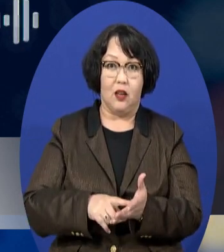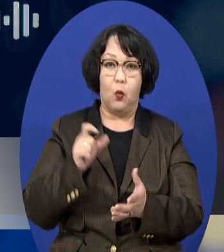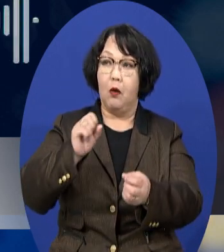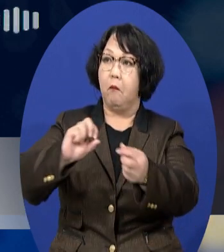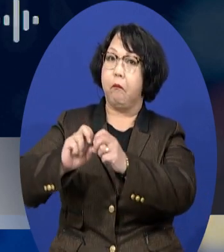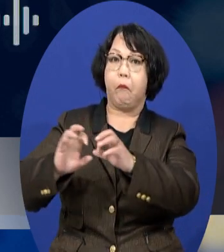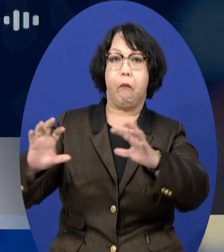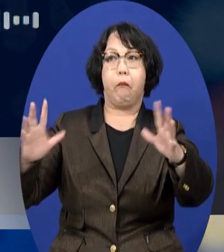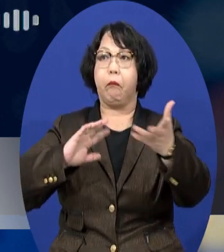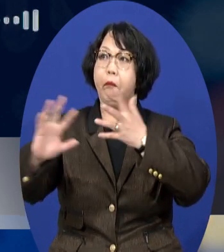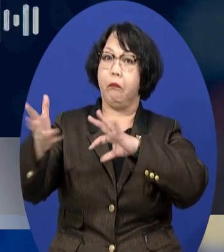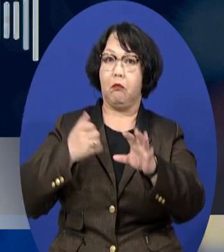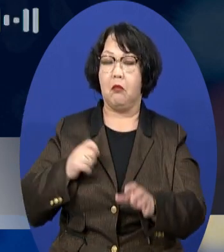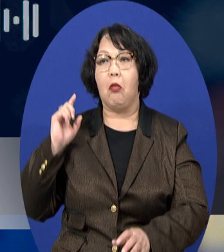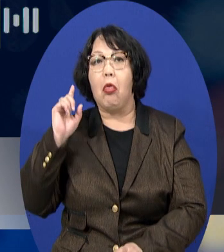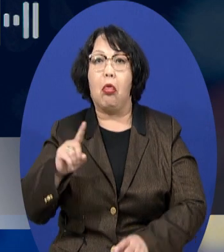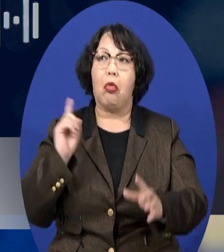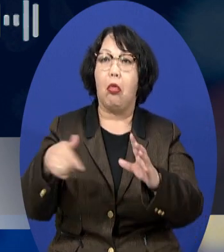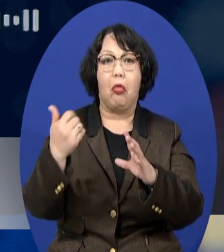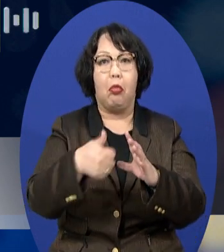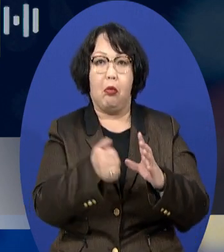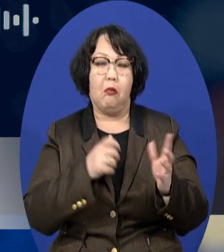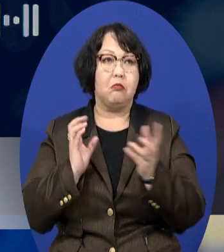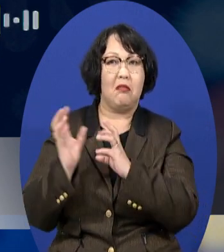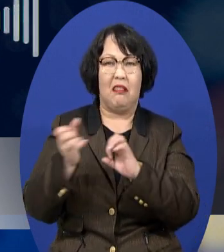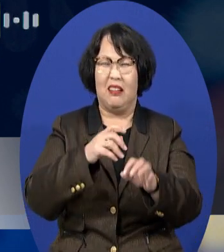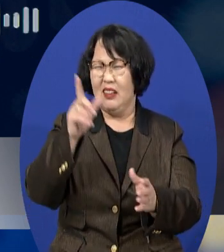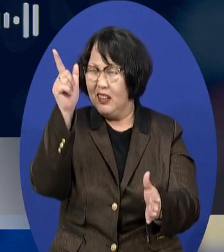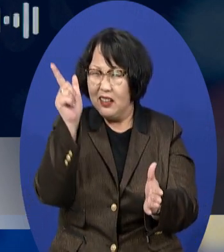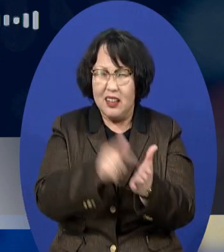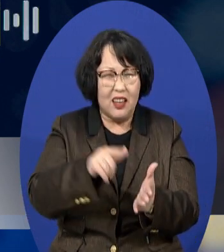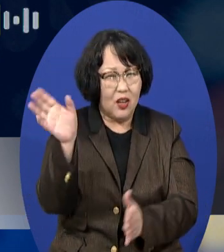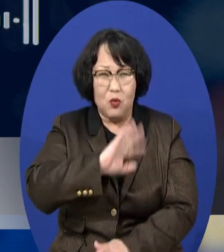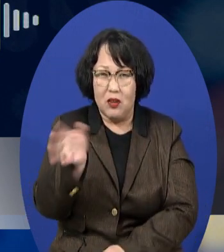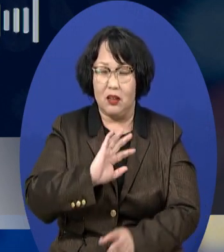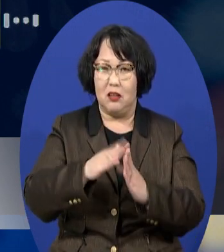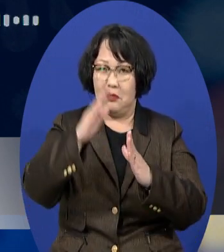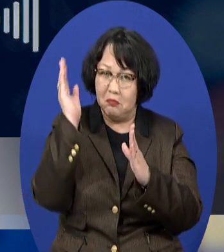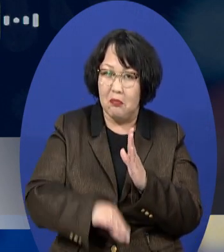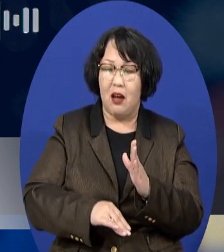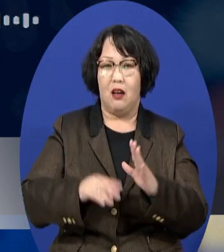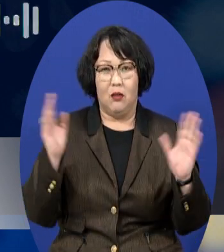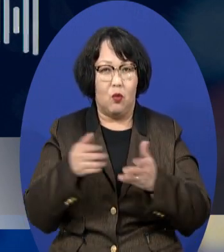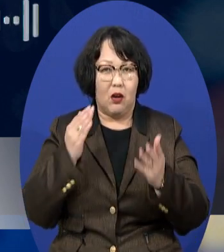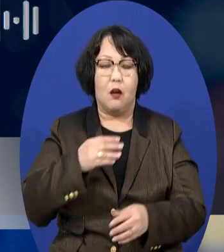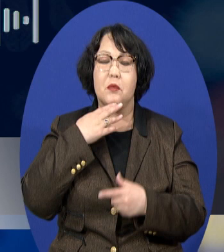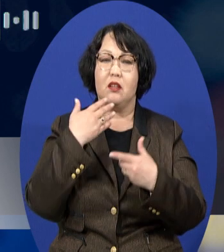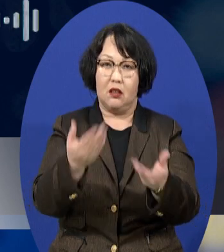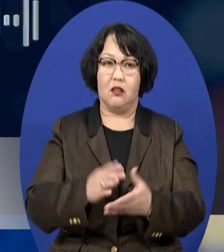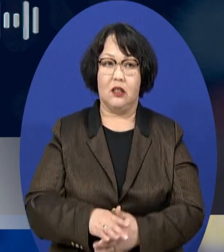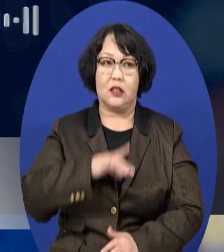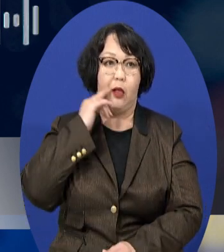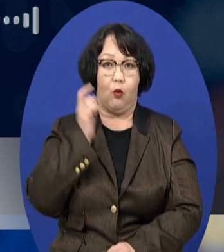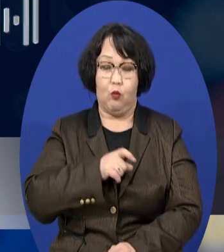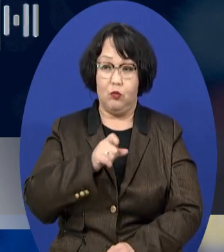арт хэрэгдээсээ одоо энэ судлаач байгаа шиг өөр үнэхээр уймаар байна. За энэ нь юу вэ гэвэл залуучууд бол өвдөж би өөрөө өвдөж нэ гэж